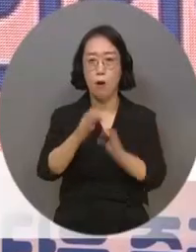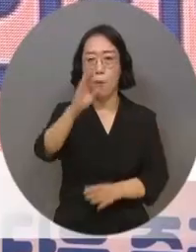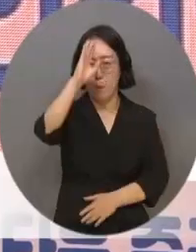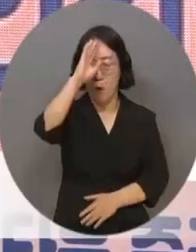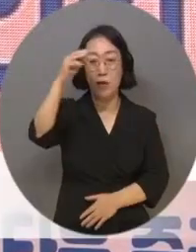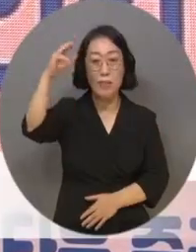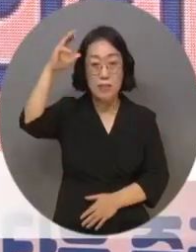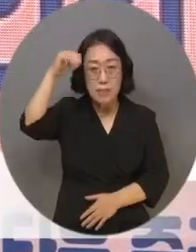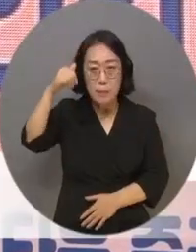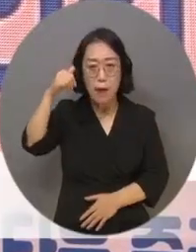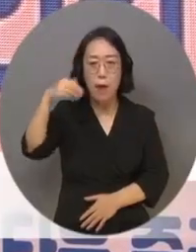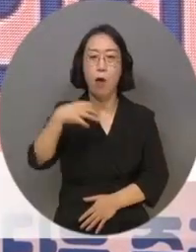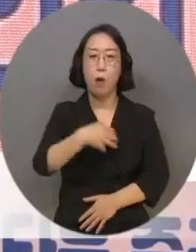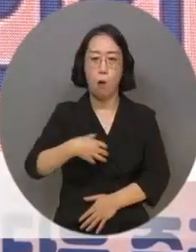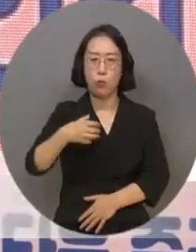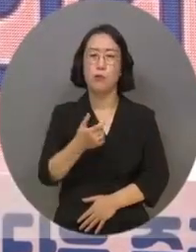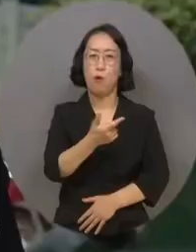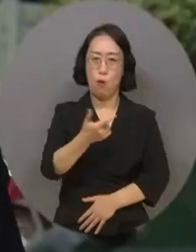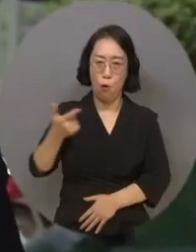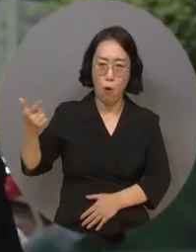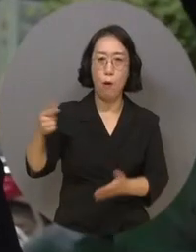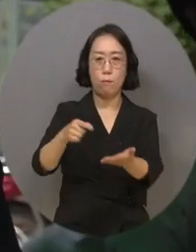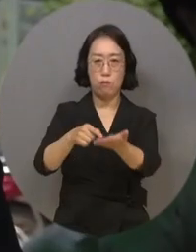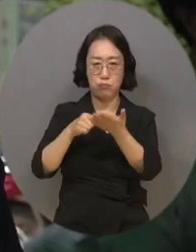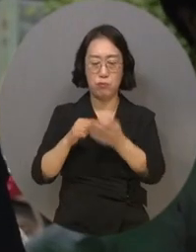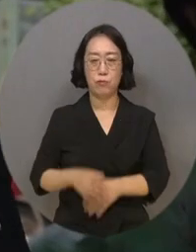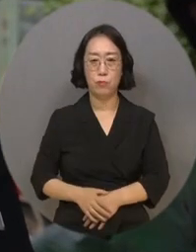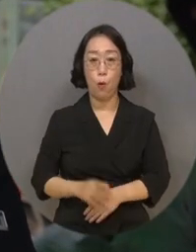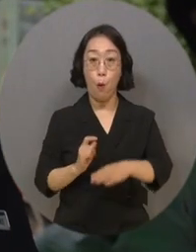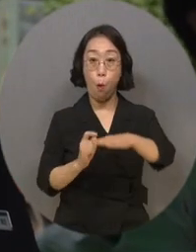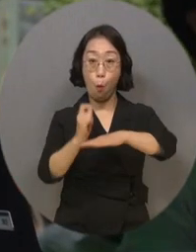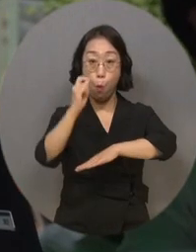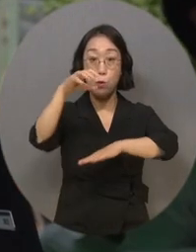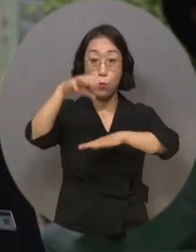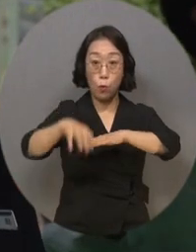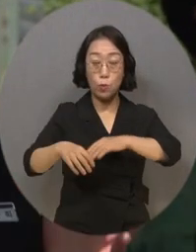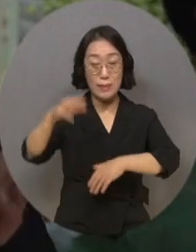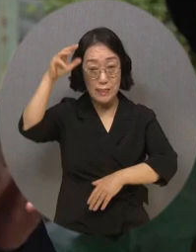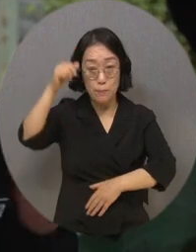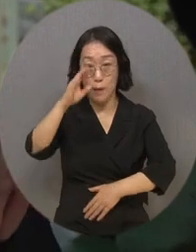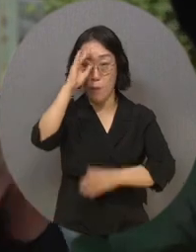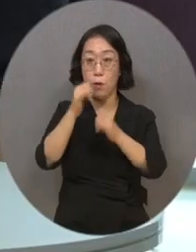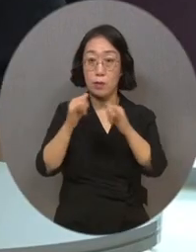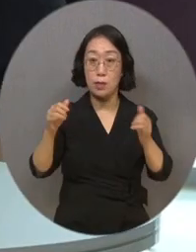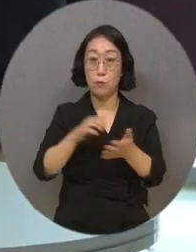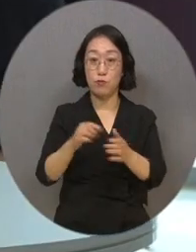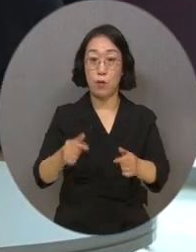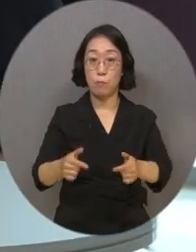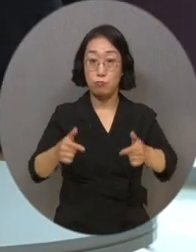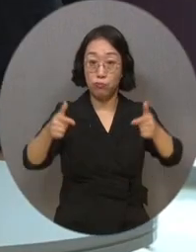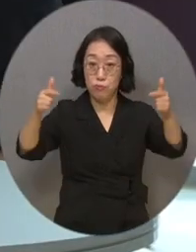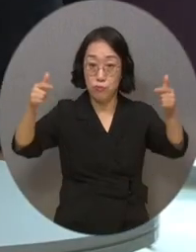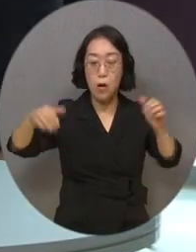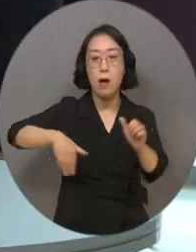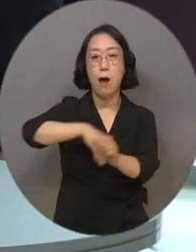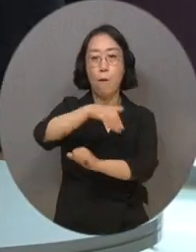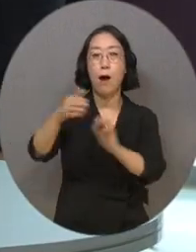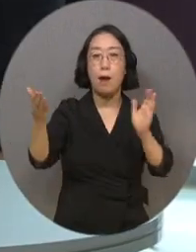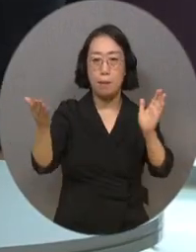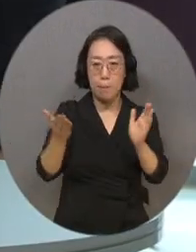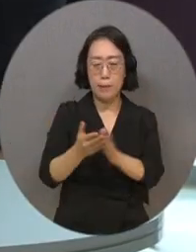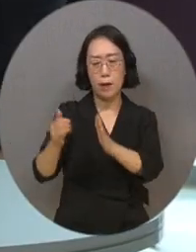치매에 대한 우려도 큰게 사실입니다 고흥군은 노인 인구와 치매 환자의 증가 등 지역의 수요에 맞춰